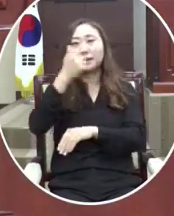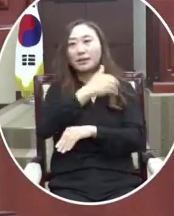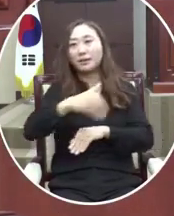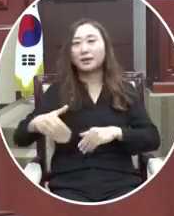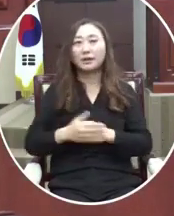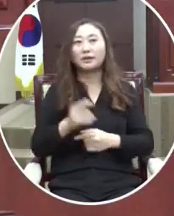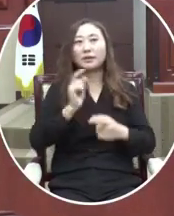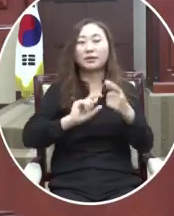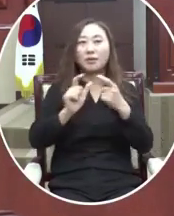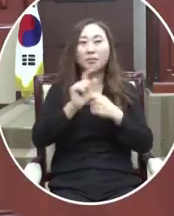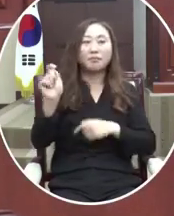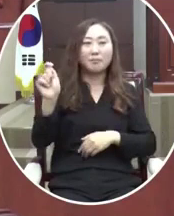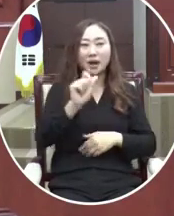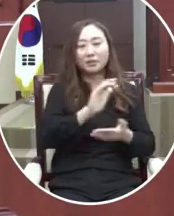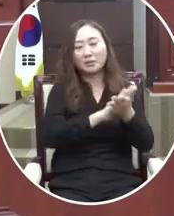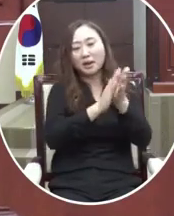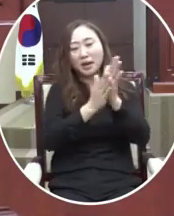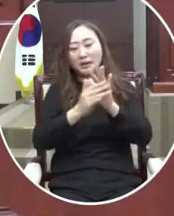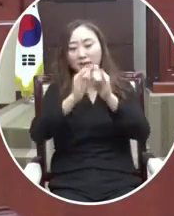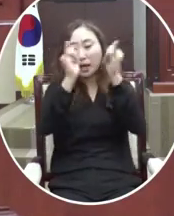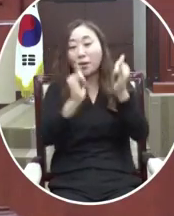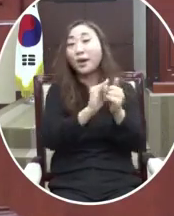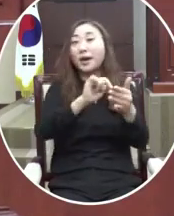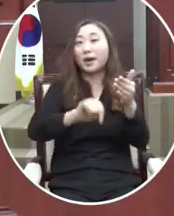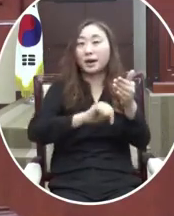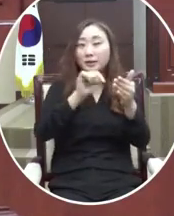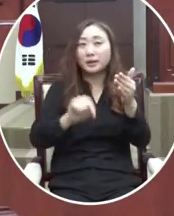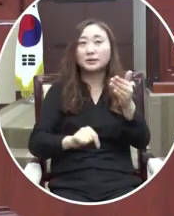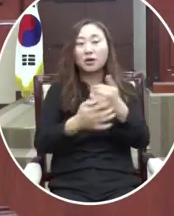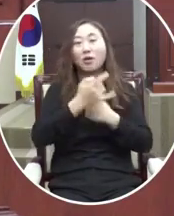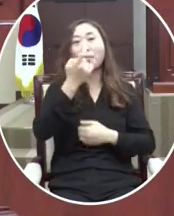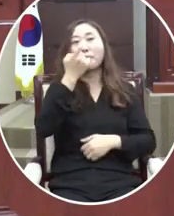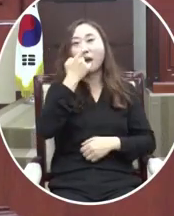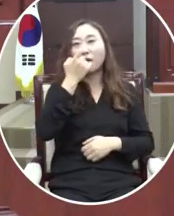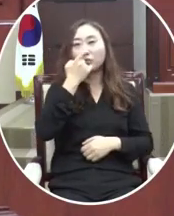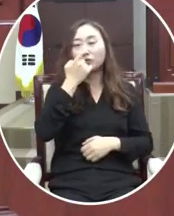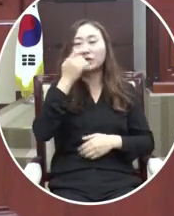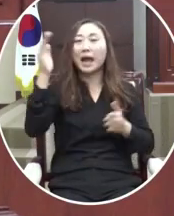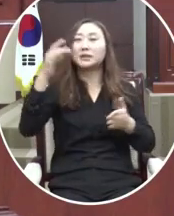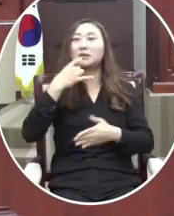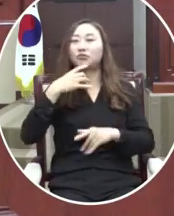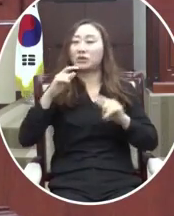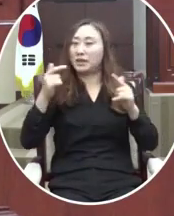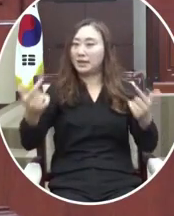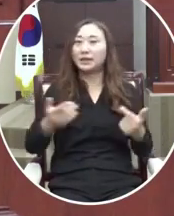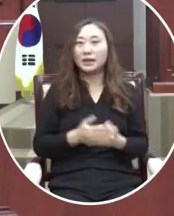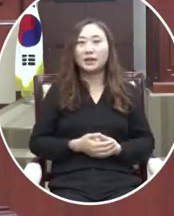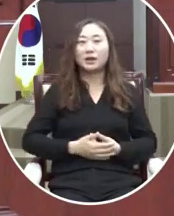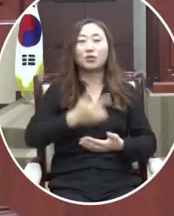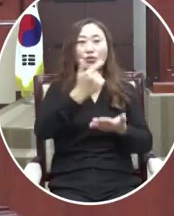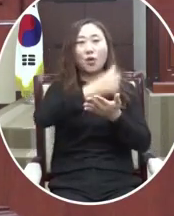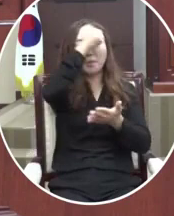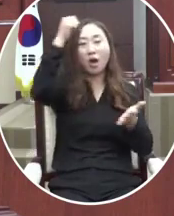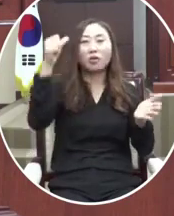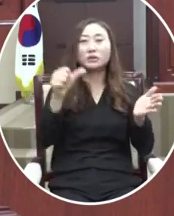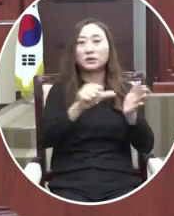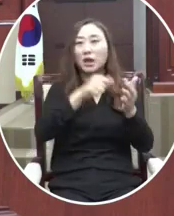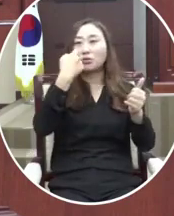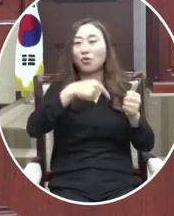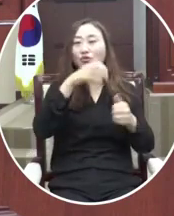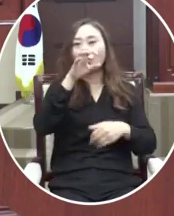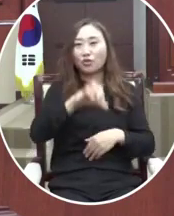만들겠습니다 점점 빠르고 복잡하게 변하는 사회 속에서 배움은 더 이상 학생들만의 것이 아닙니다 노원